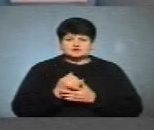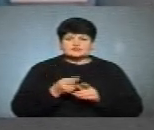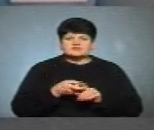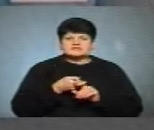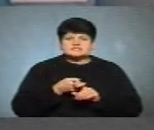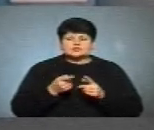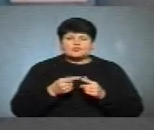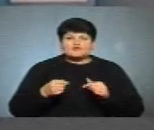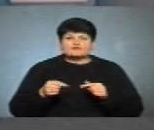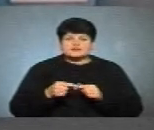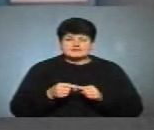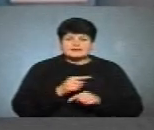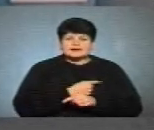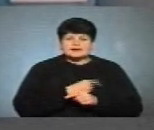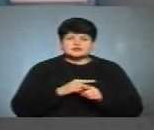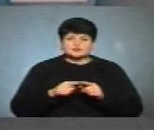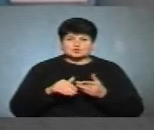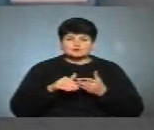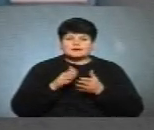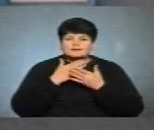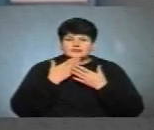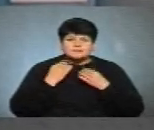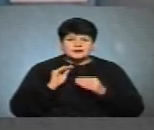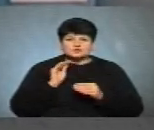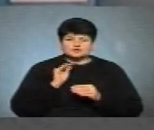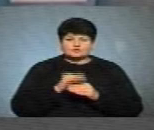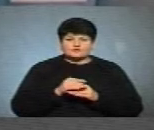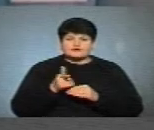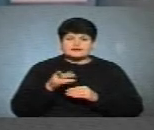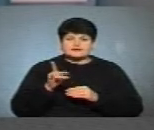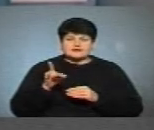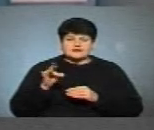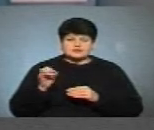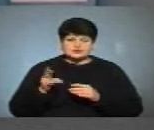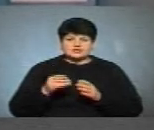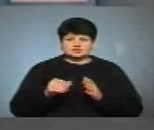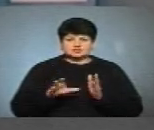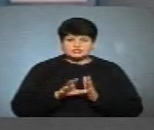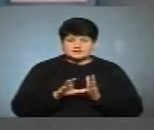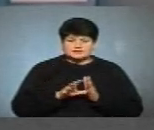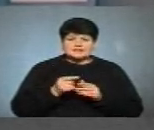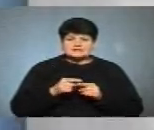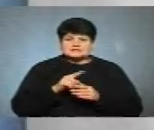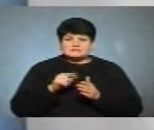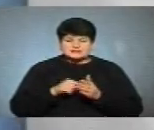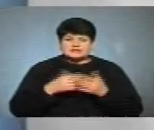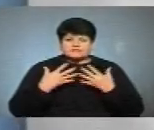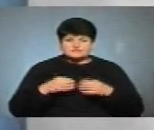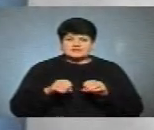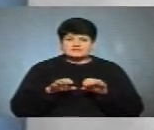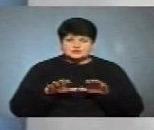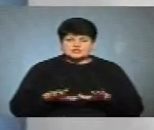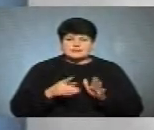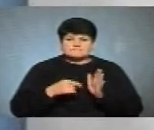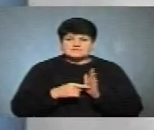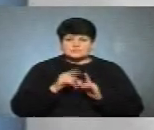інфекційному відділенні лікарні швидкої допомоги немає додаткового генератора живлення, але це питання вже вирішується